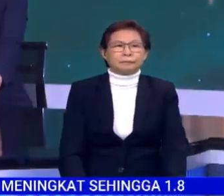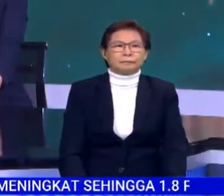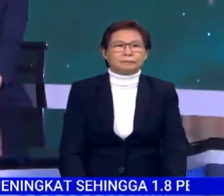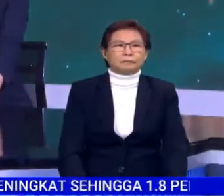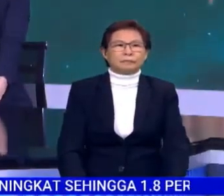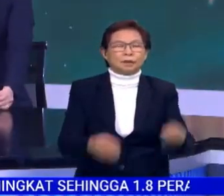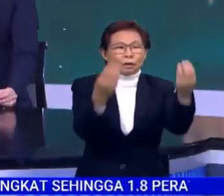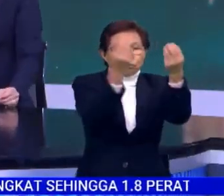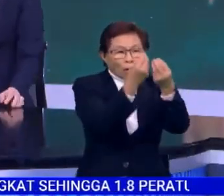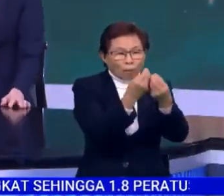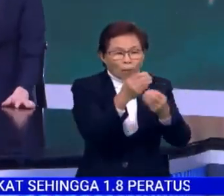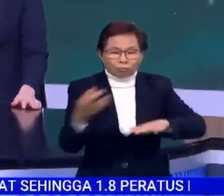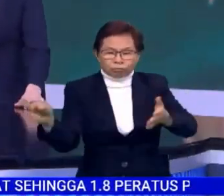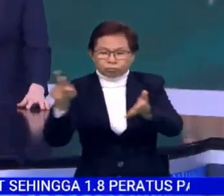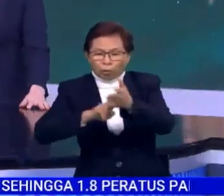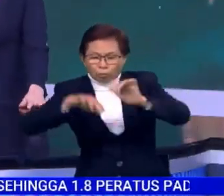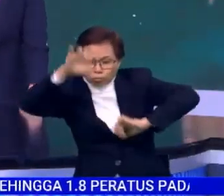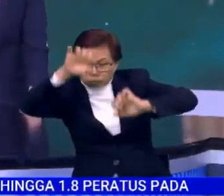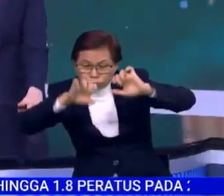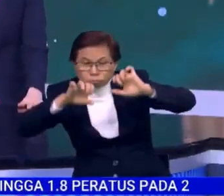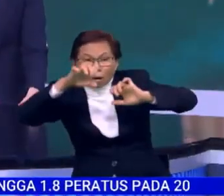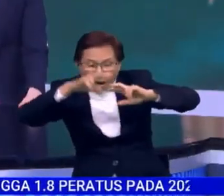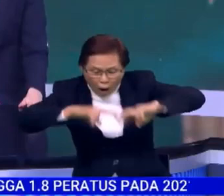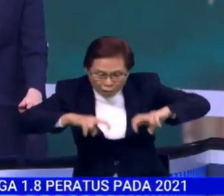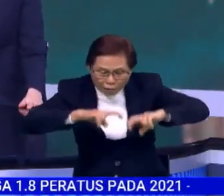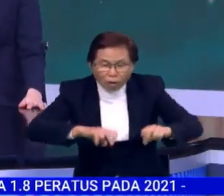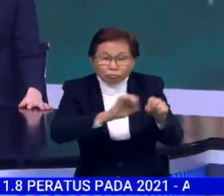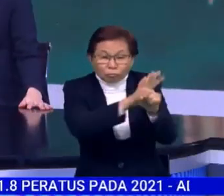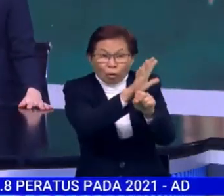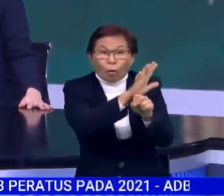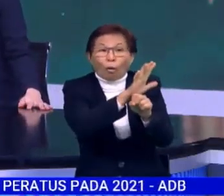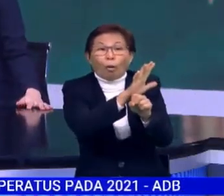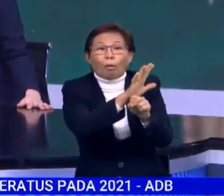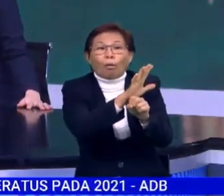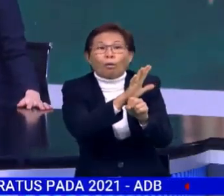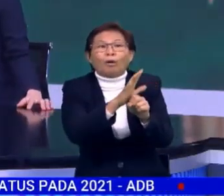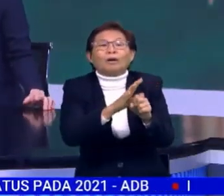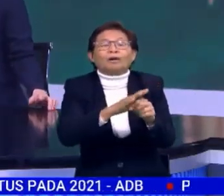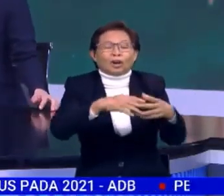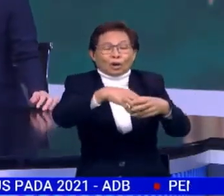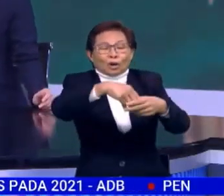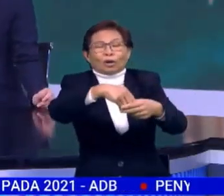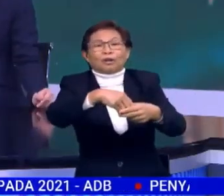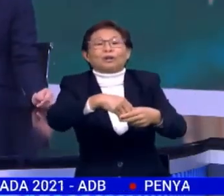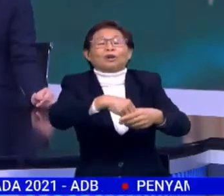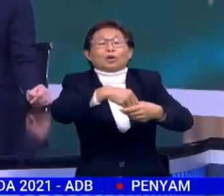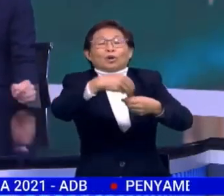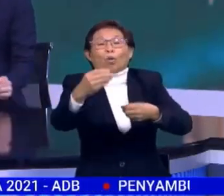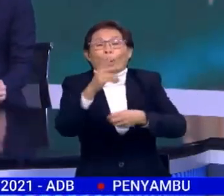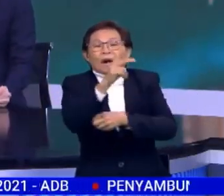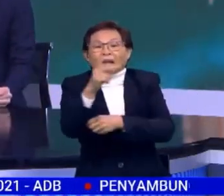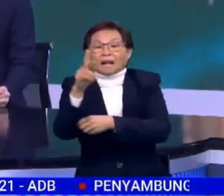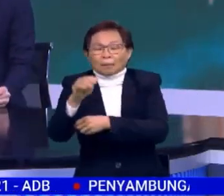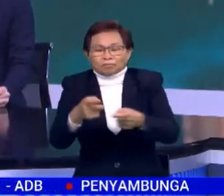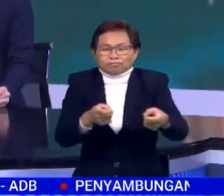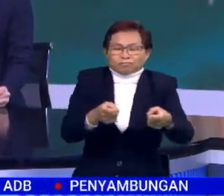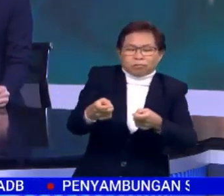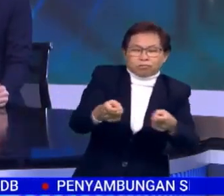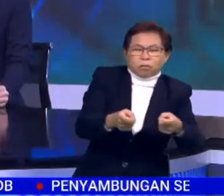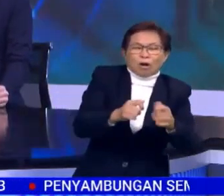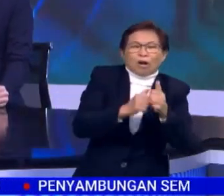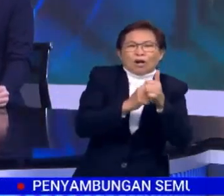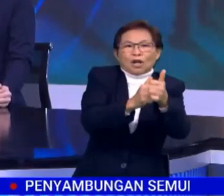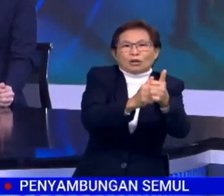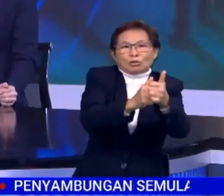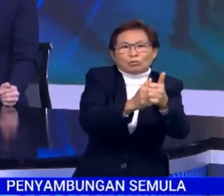Data dan laporan analisa harian COVID-19 yang dikeluarkan Kementerian Kesihatan KKM dikendalikan mengikut